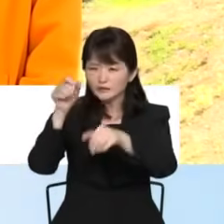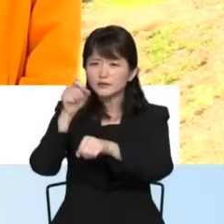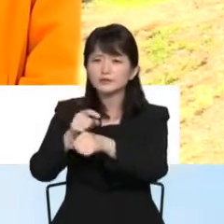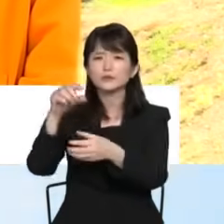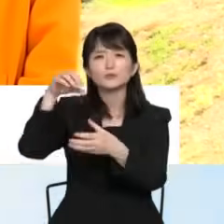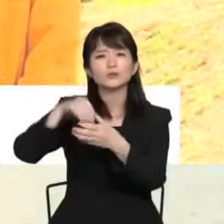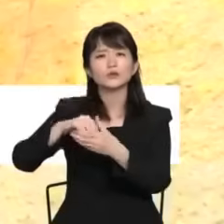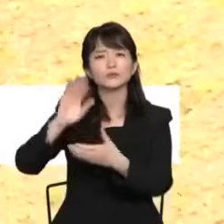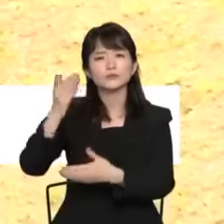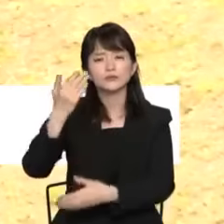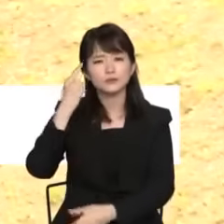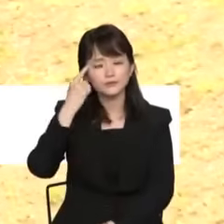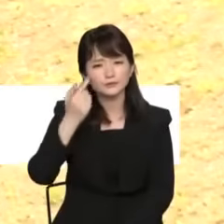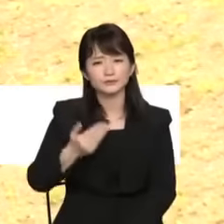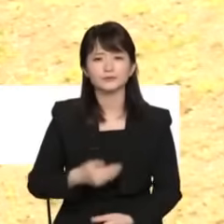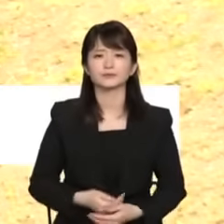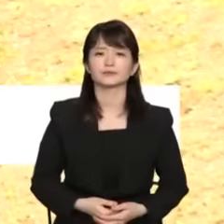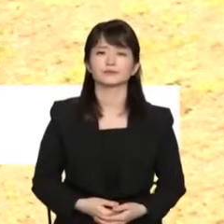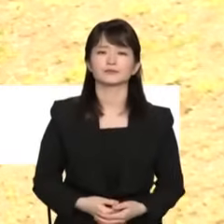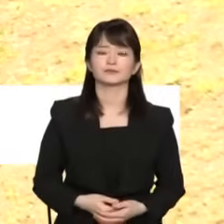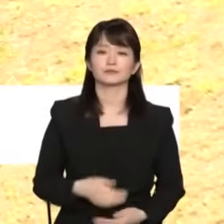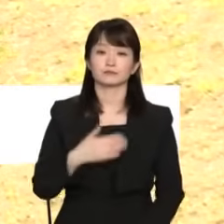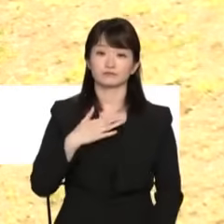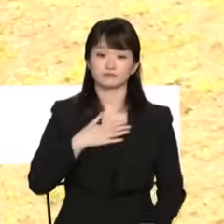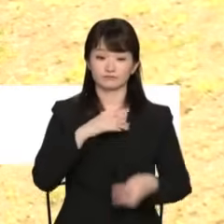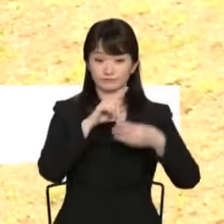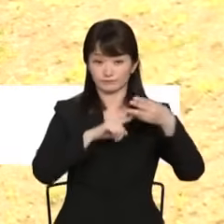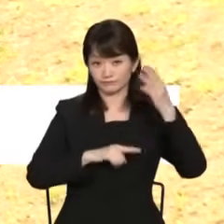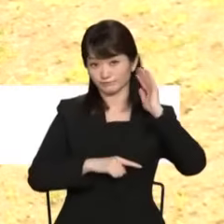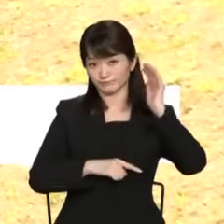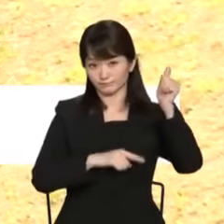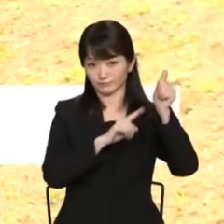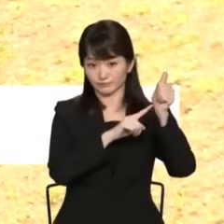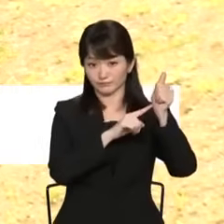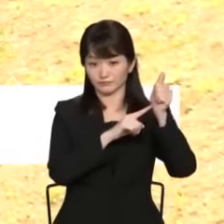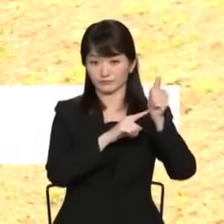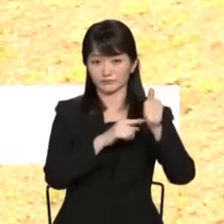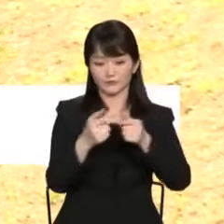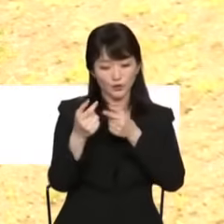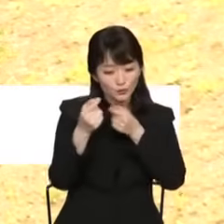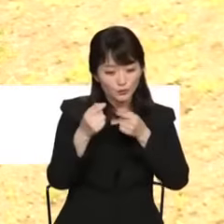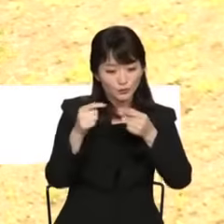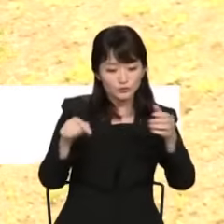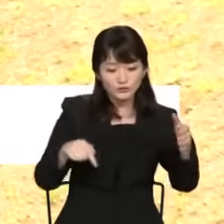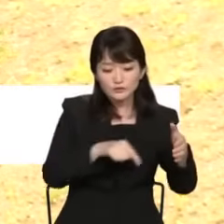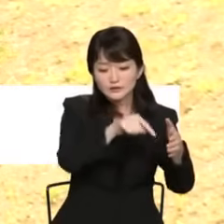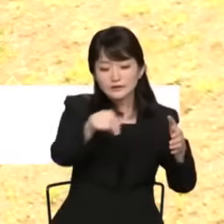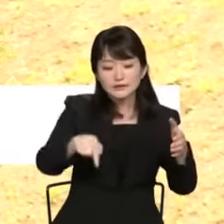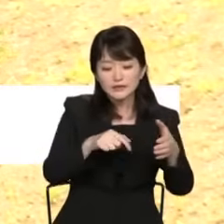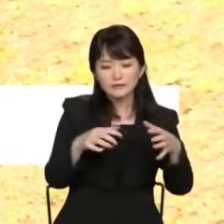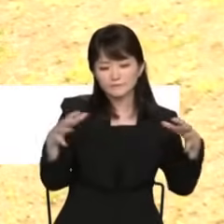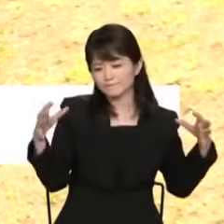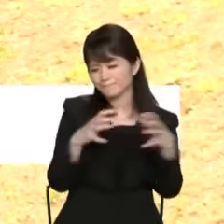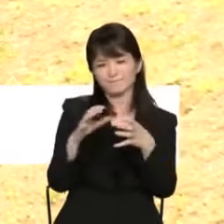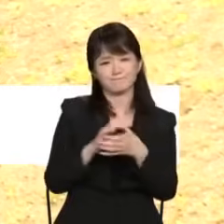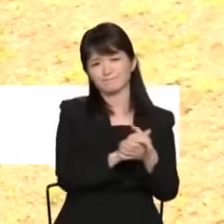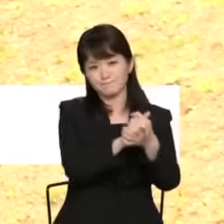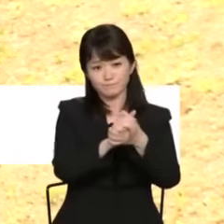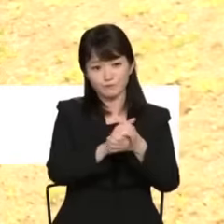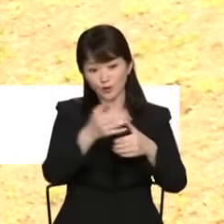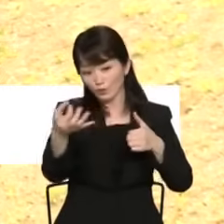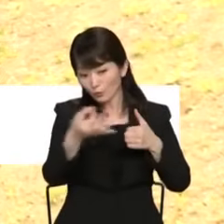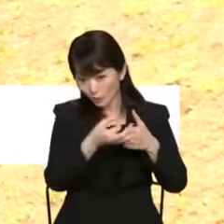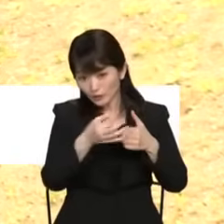한다고 보시나요? 저는 대통령께서 먼저 이 보수 진영 내에서 화합할 수 있다는 모습 보여주셔야지 그 다음